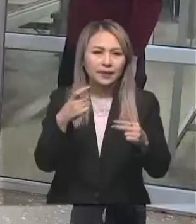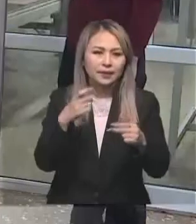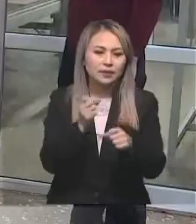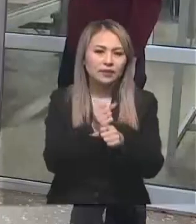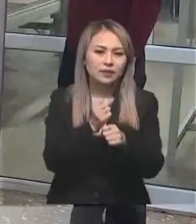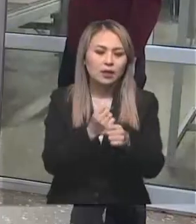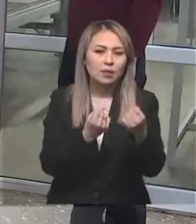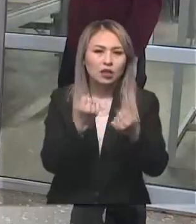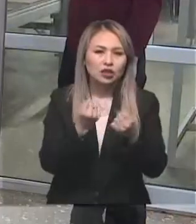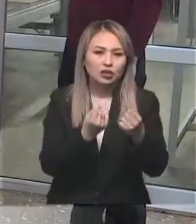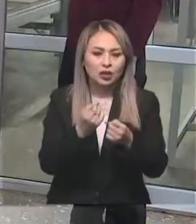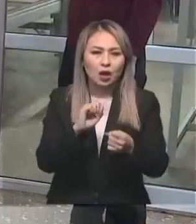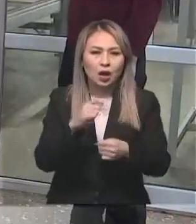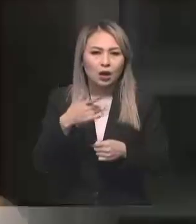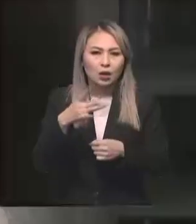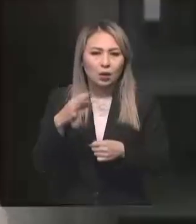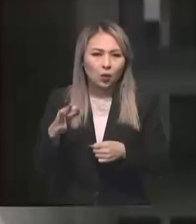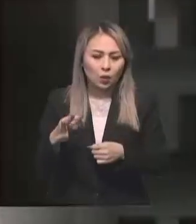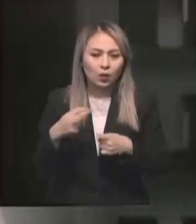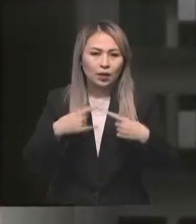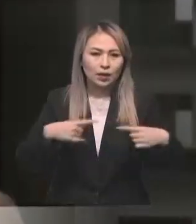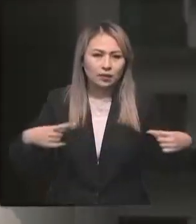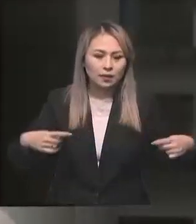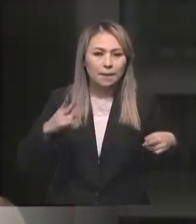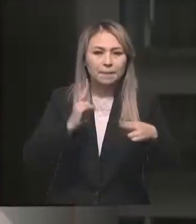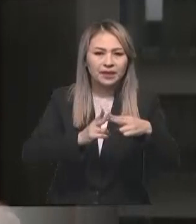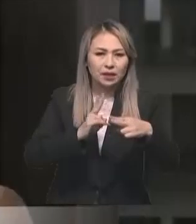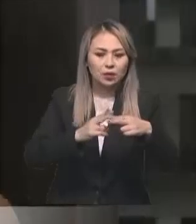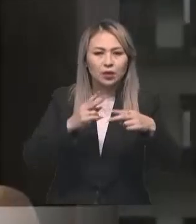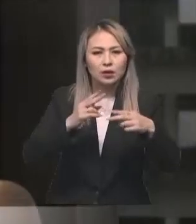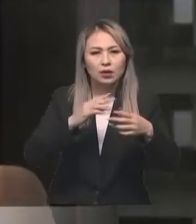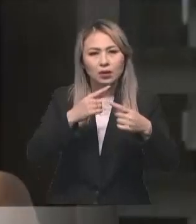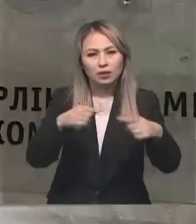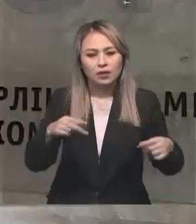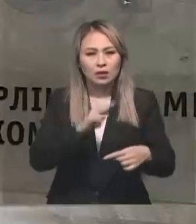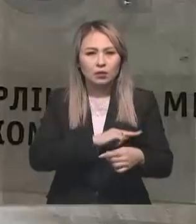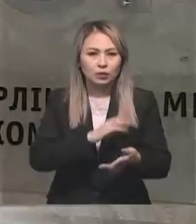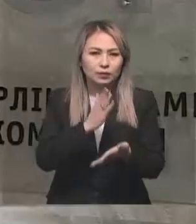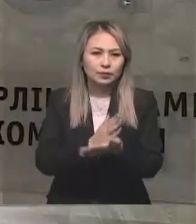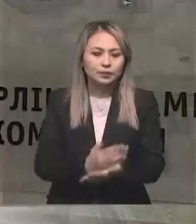өнеркәсібі, машина жасау, агроөнеркәсіптік кешен, металлургия және басқа да салада жұмыс істейді.